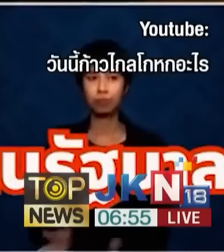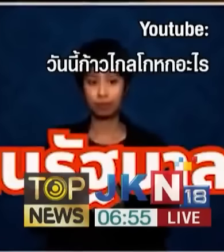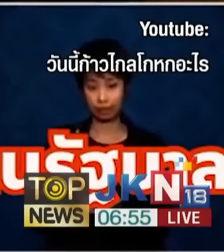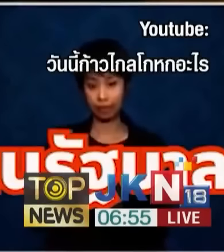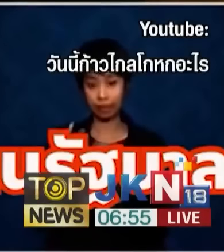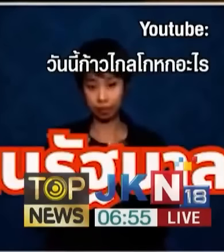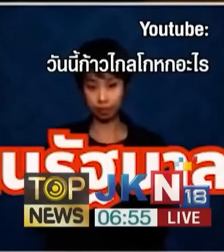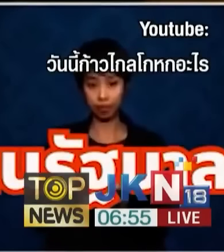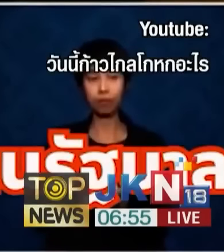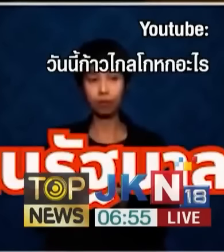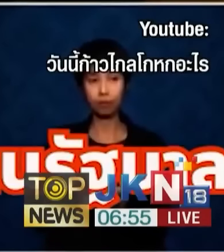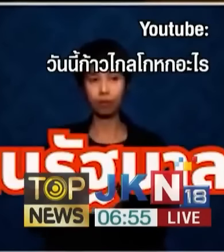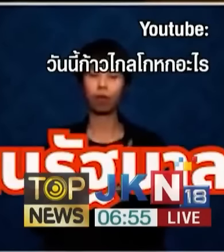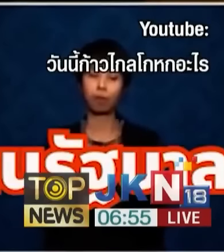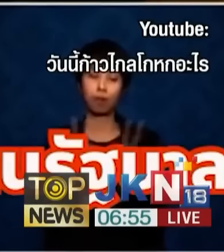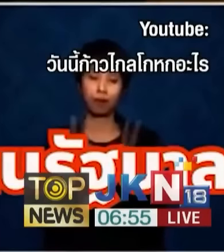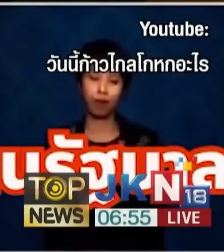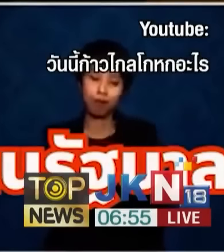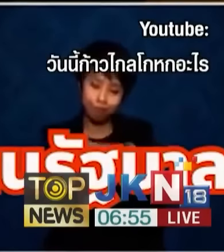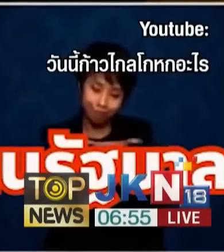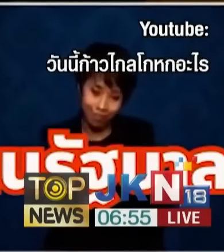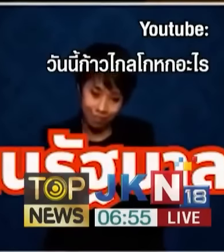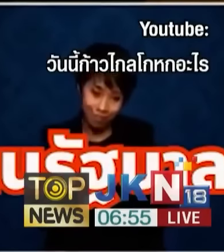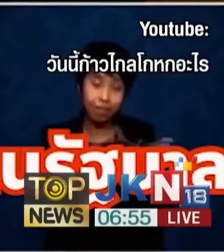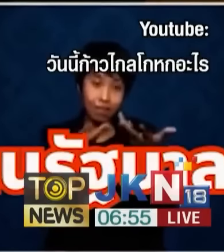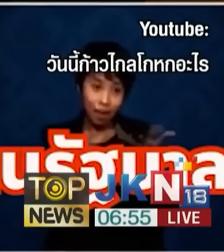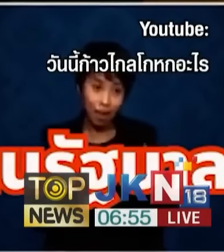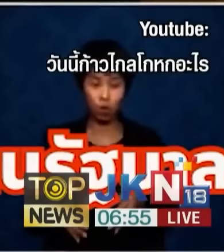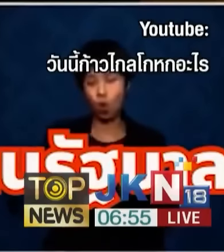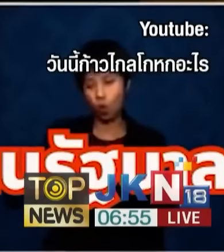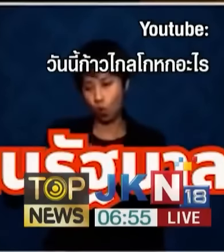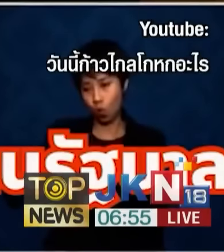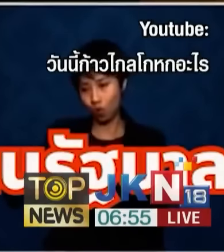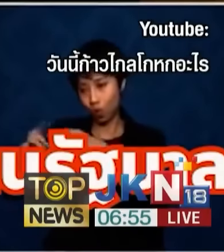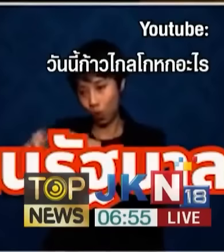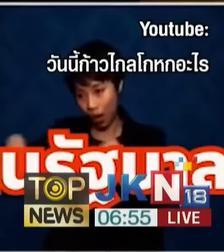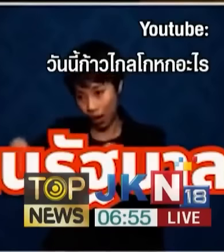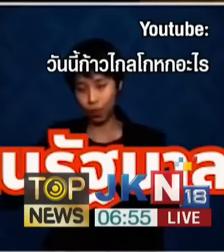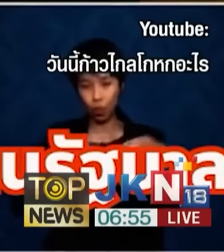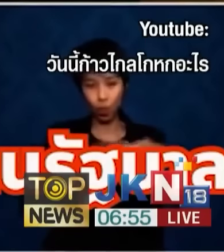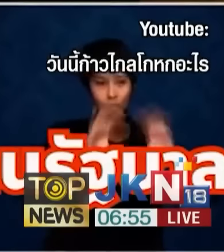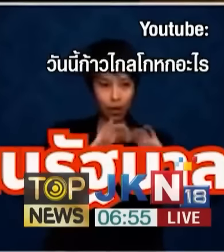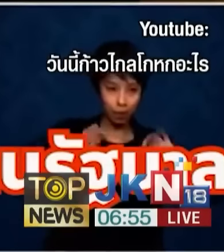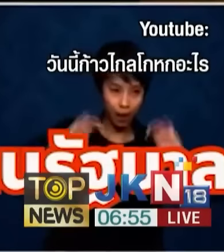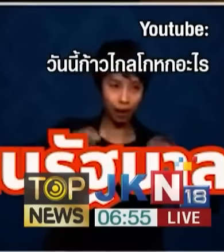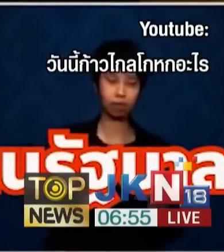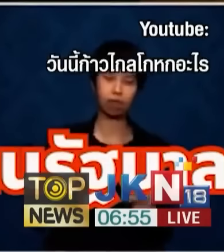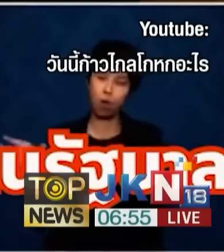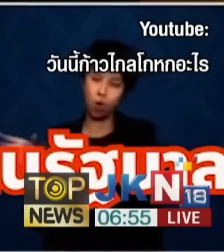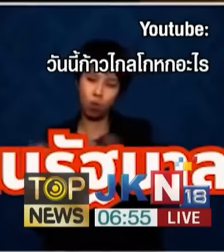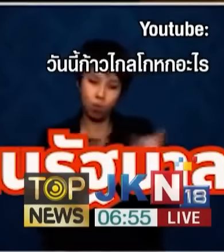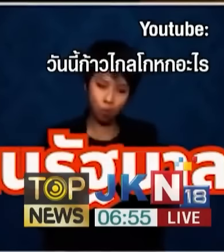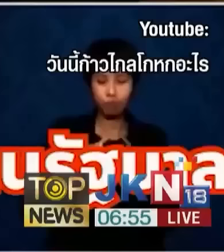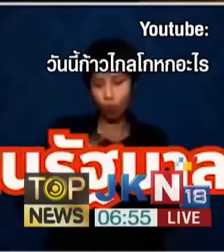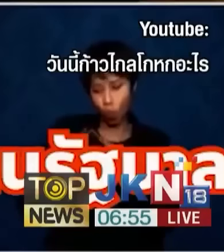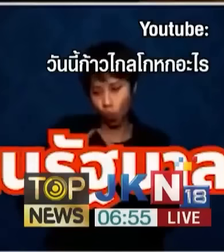ฮะบอกว่าไปไม่เป็นก้าวไกลจะเล่นงานรัฐบาลโดนสวนกลับเรียงตัวเพรา